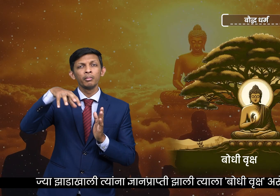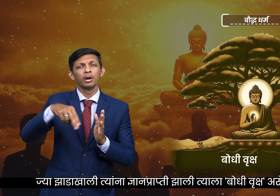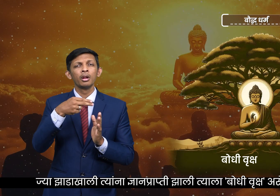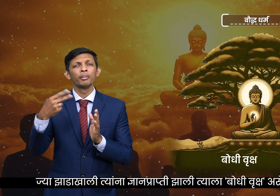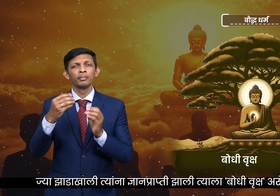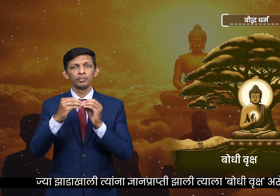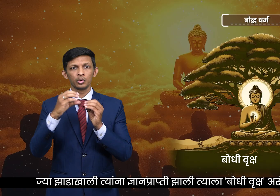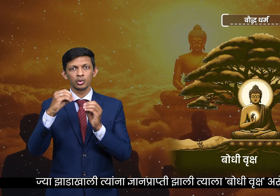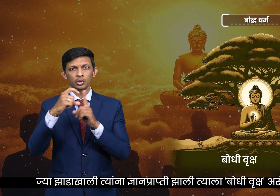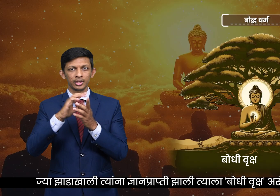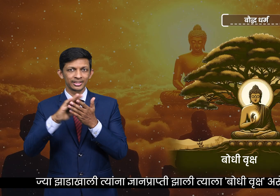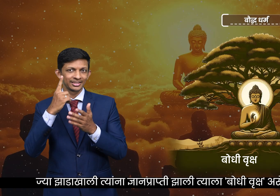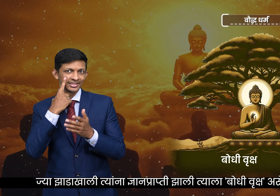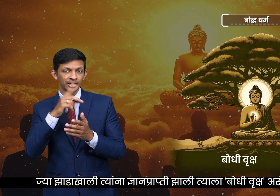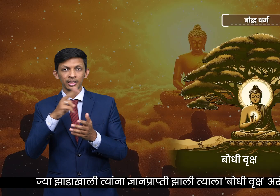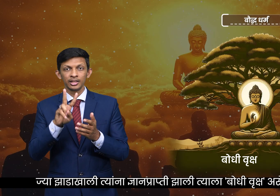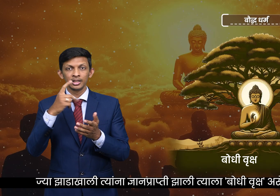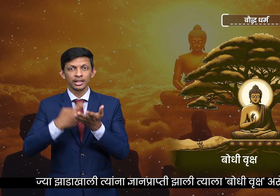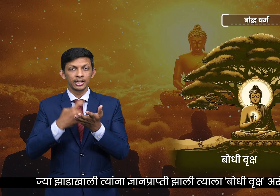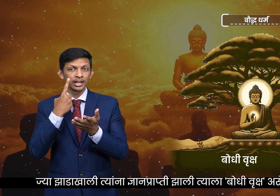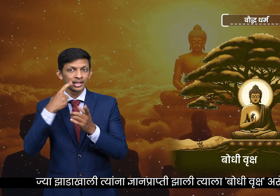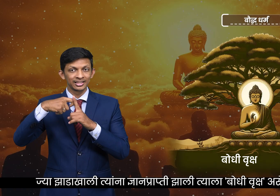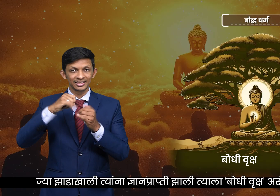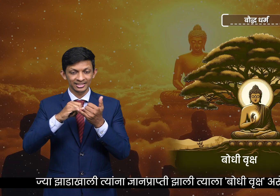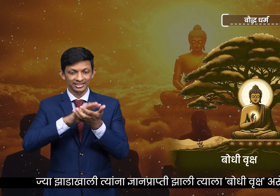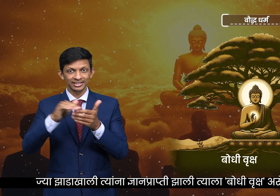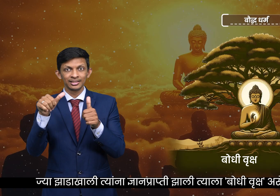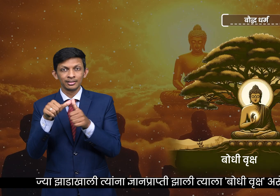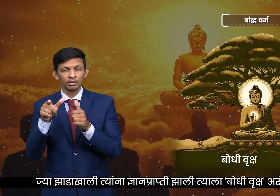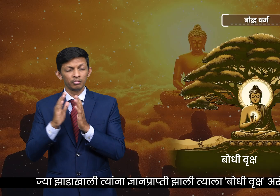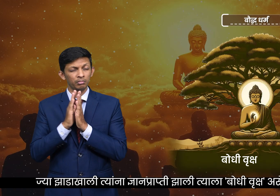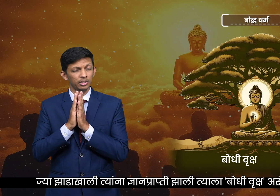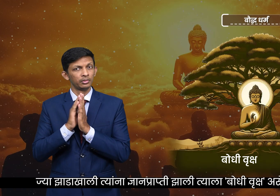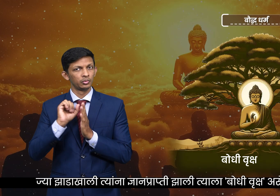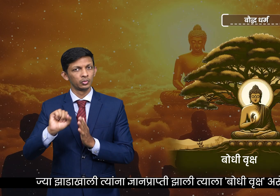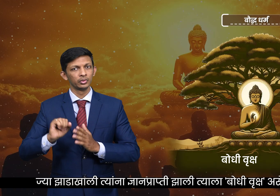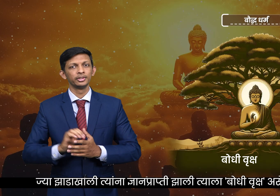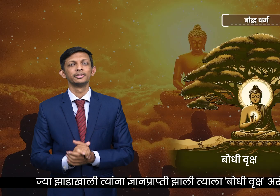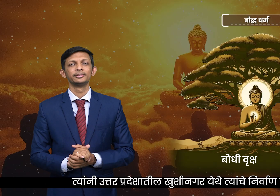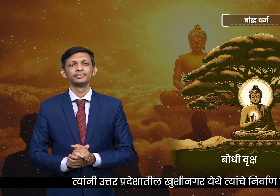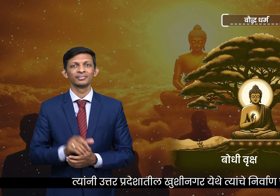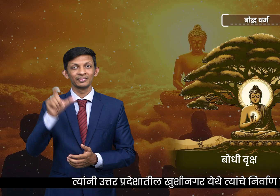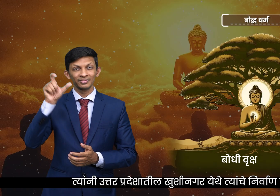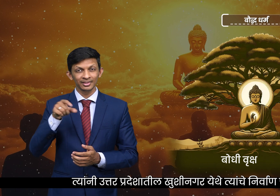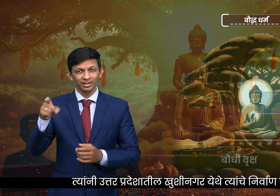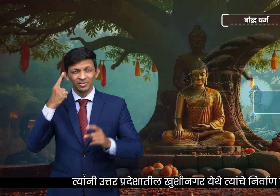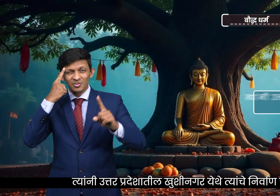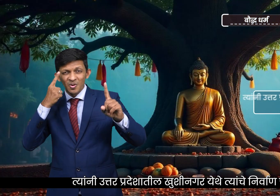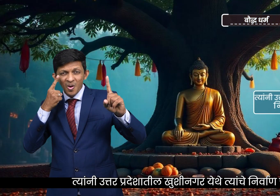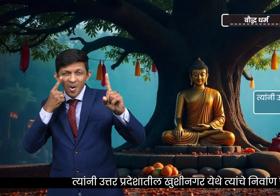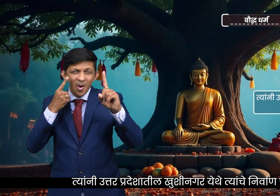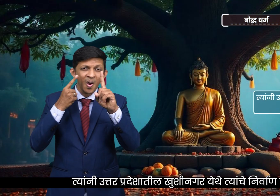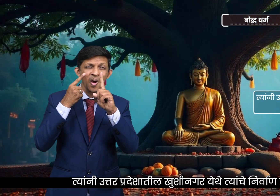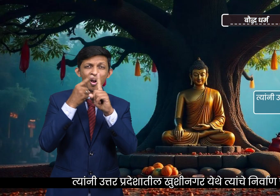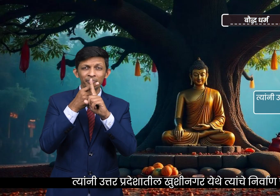देण्यात आले. त्यांनी उत्तर